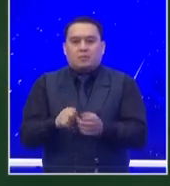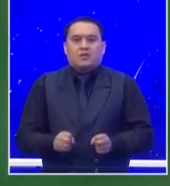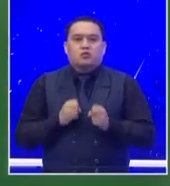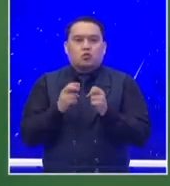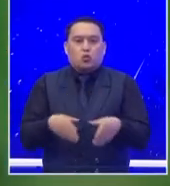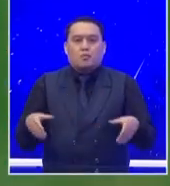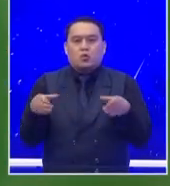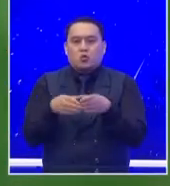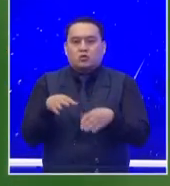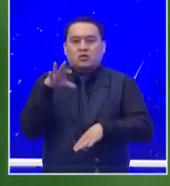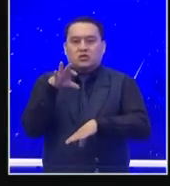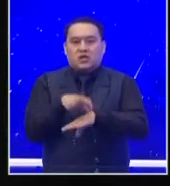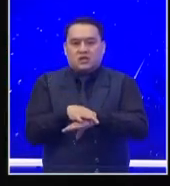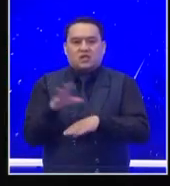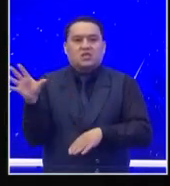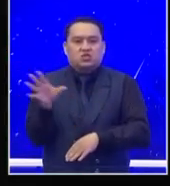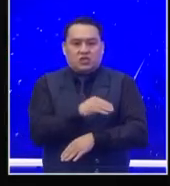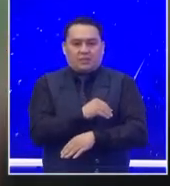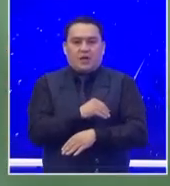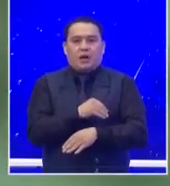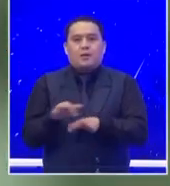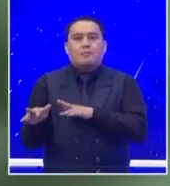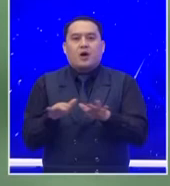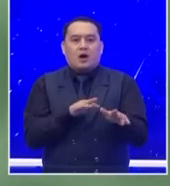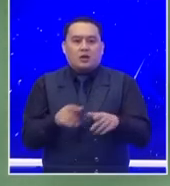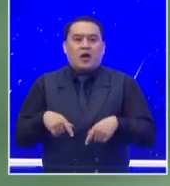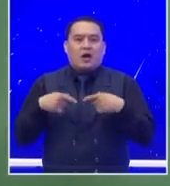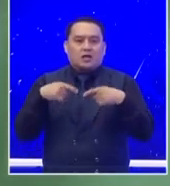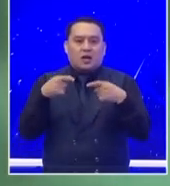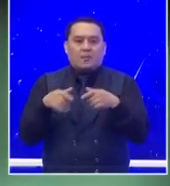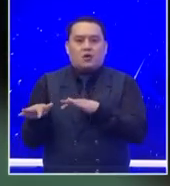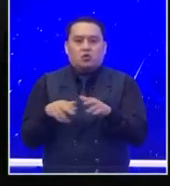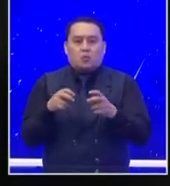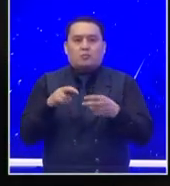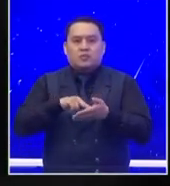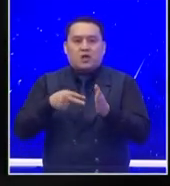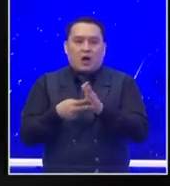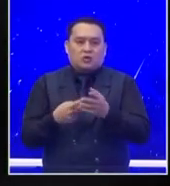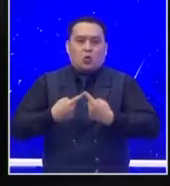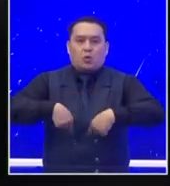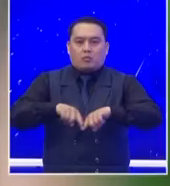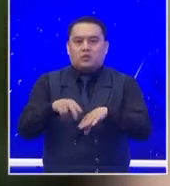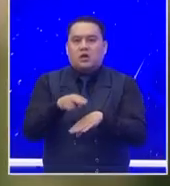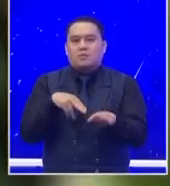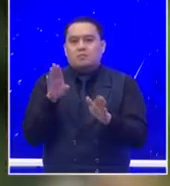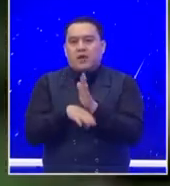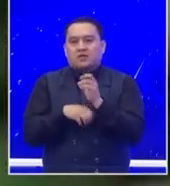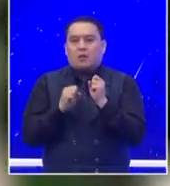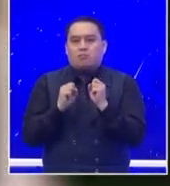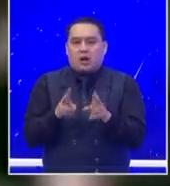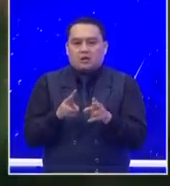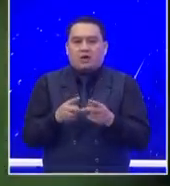транснациональной преступной группы были задержаны. Всего в ходе многоэтапной оперативной разработки органами национальной безопасности